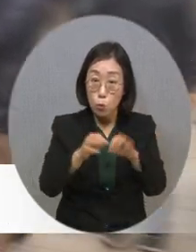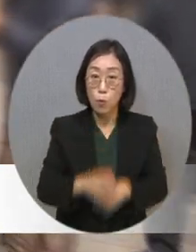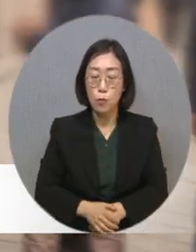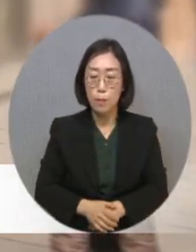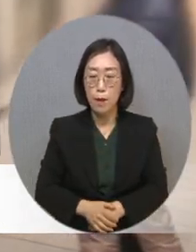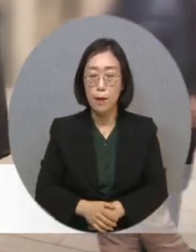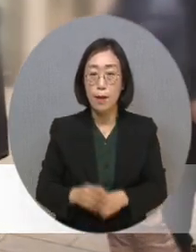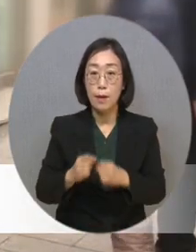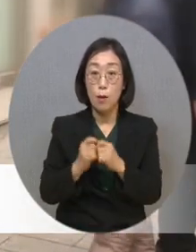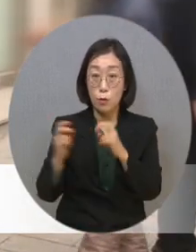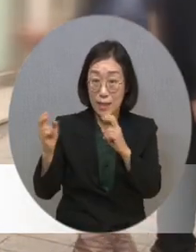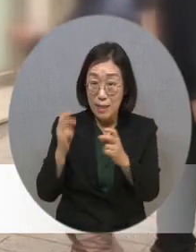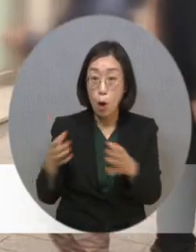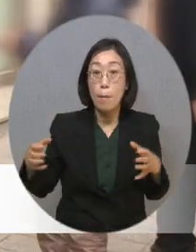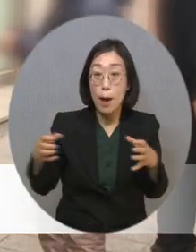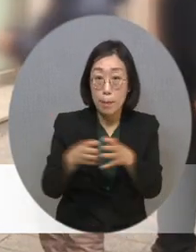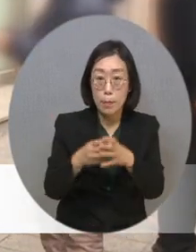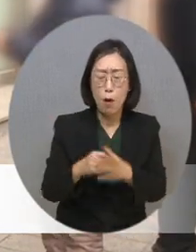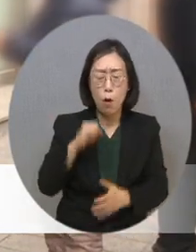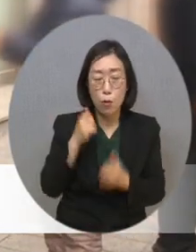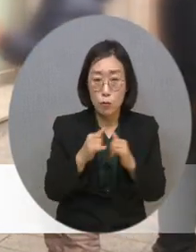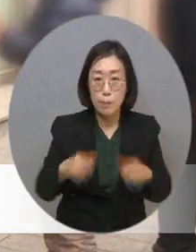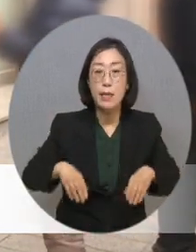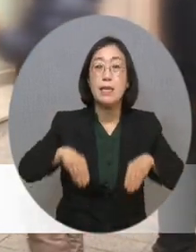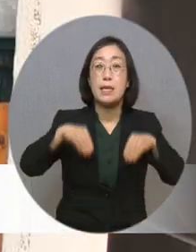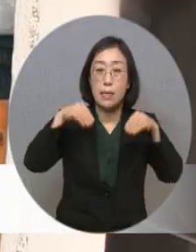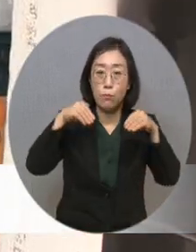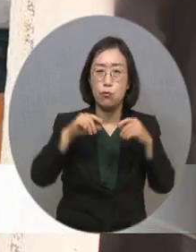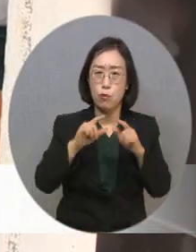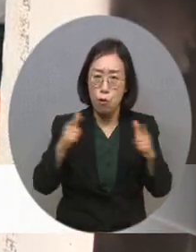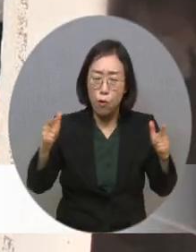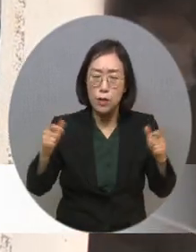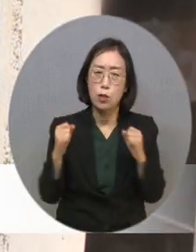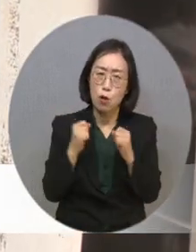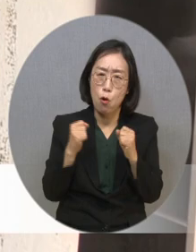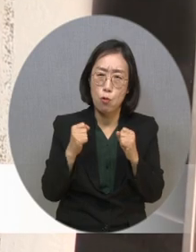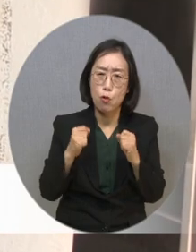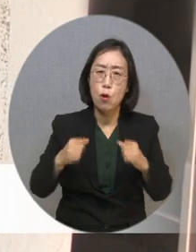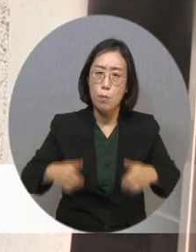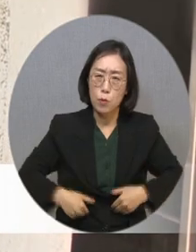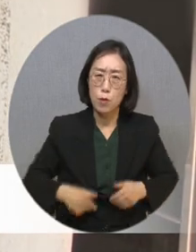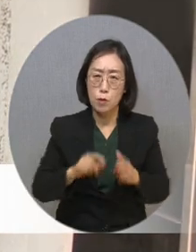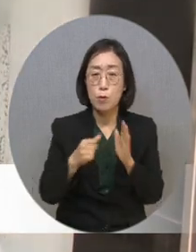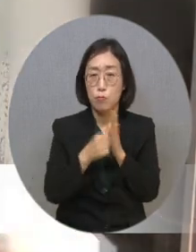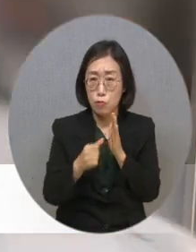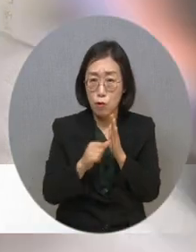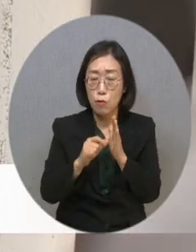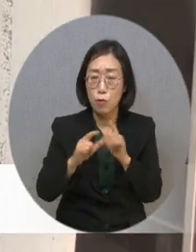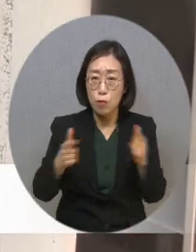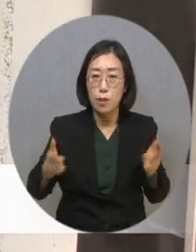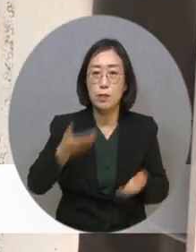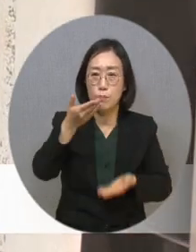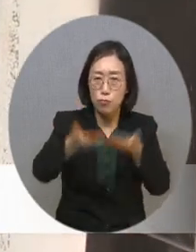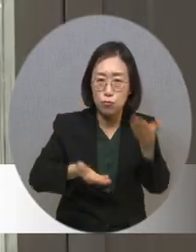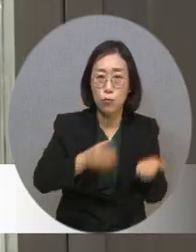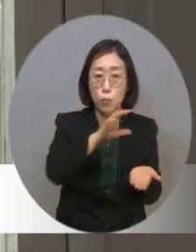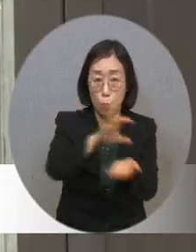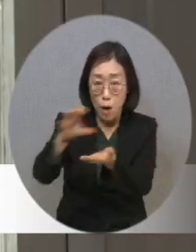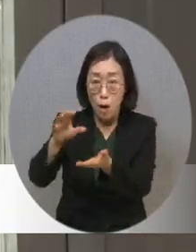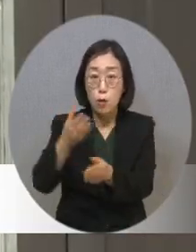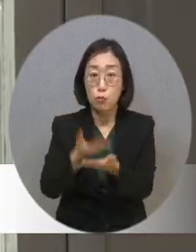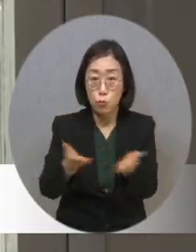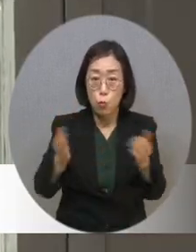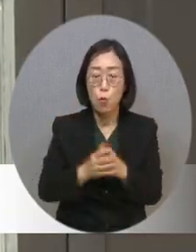협력해 취약계층에게 겨울 이불 등 방한용품과 생필품 난방용품 등을 함께 지원하며